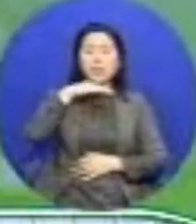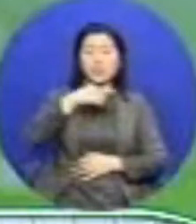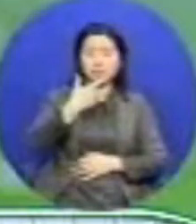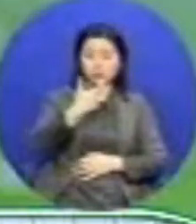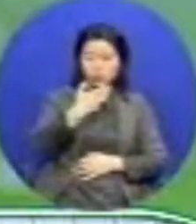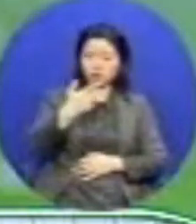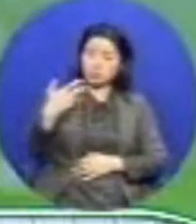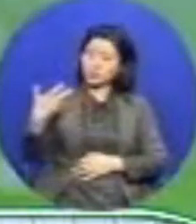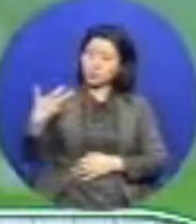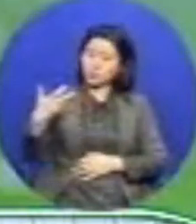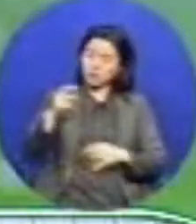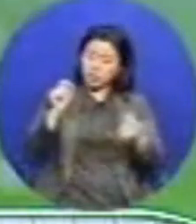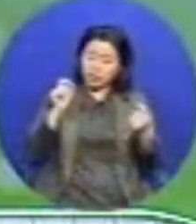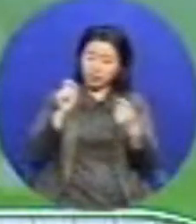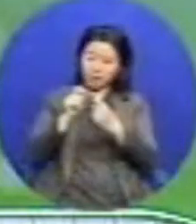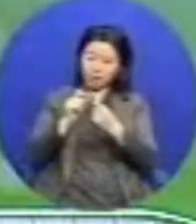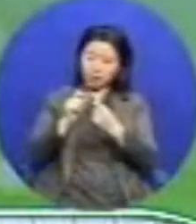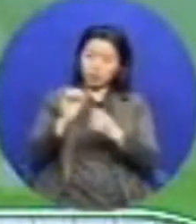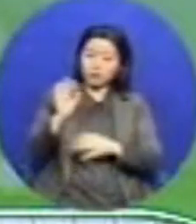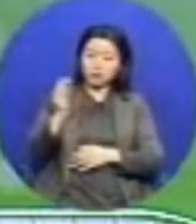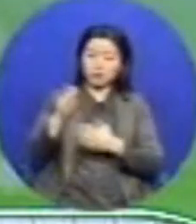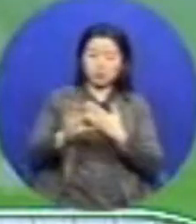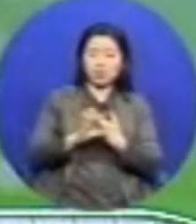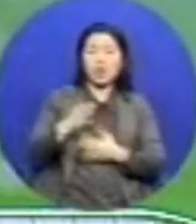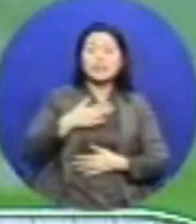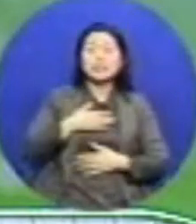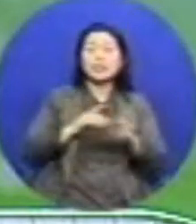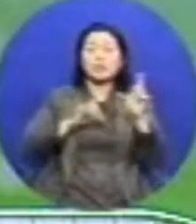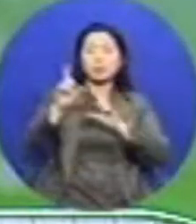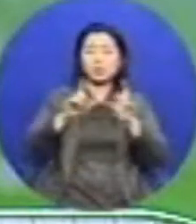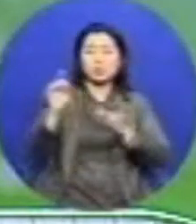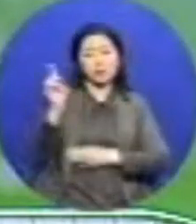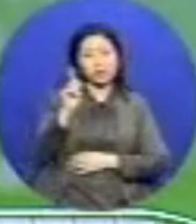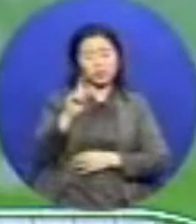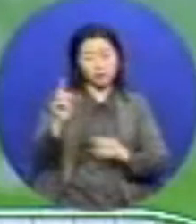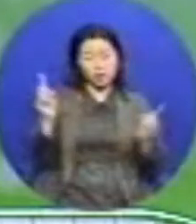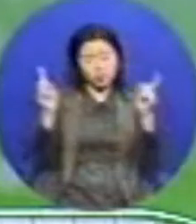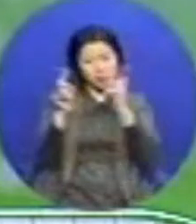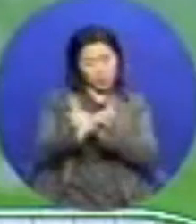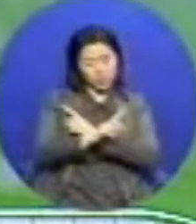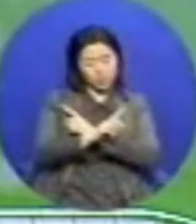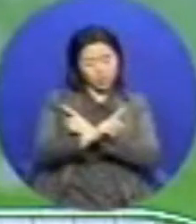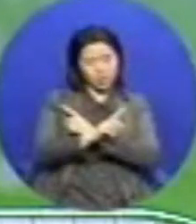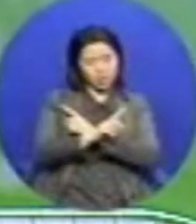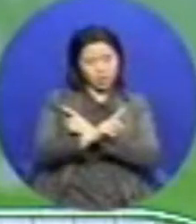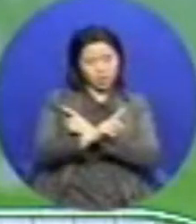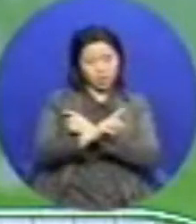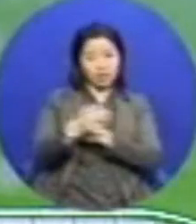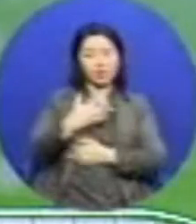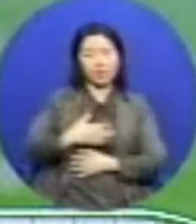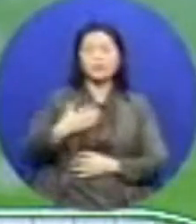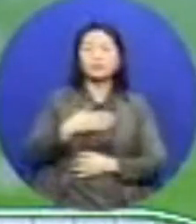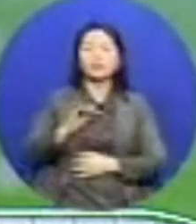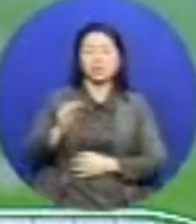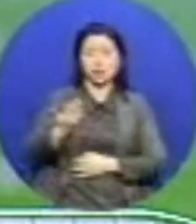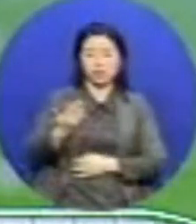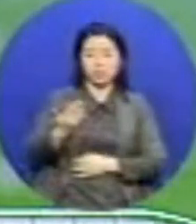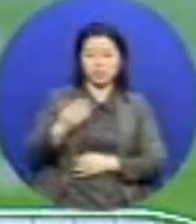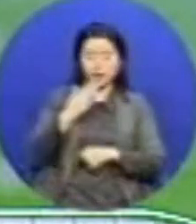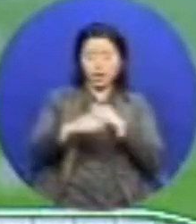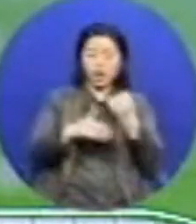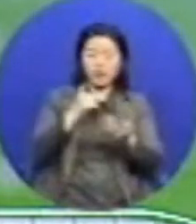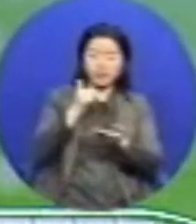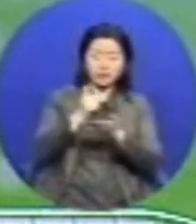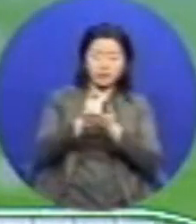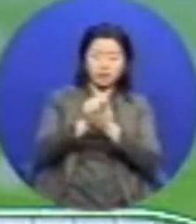가까워지면 제 모습이 어떻게 변할까 겁이 나요 하나님 앞에 간절히 기도하는 것이 있어요 예수님을 더